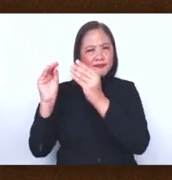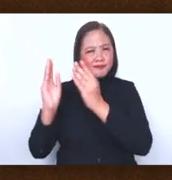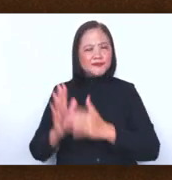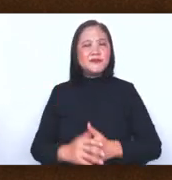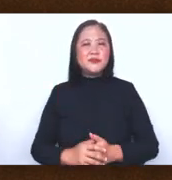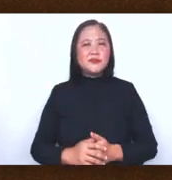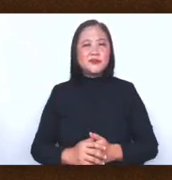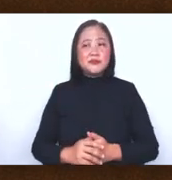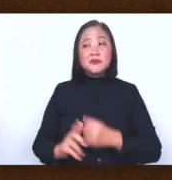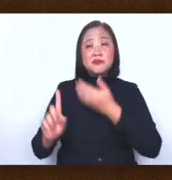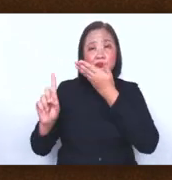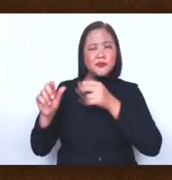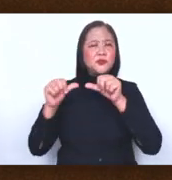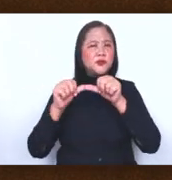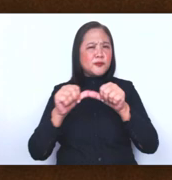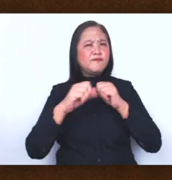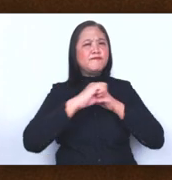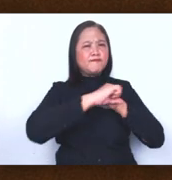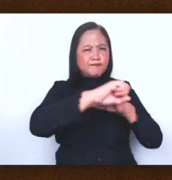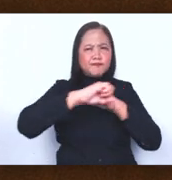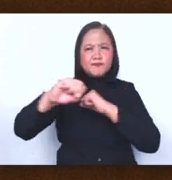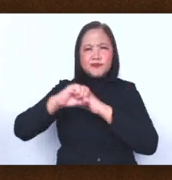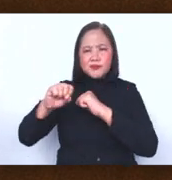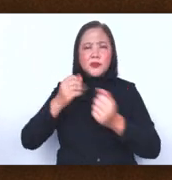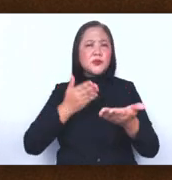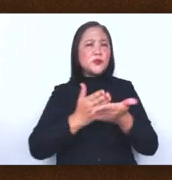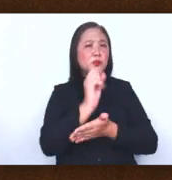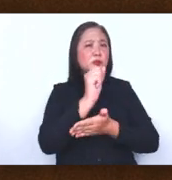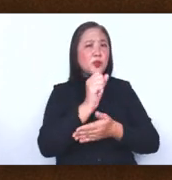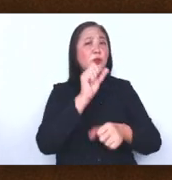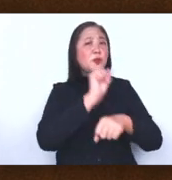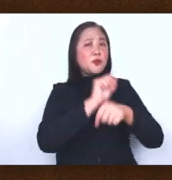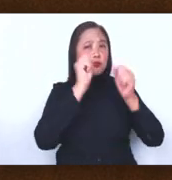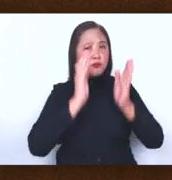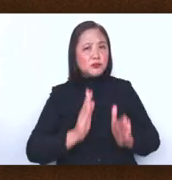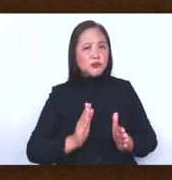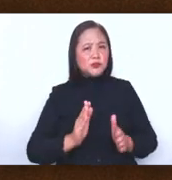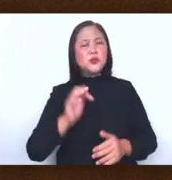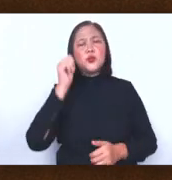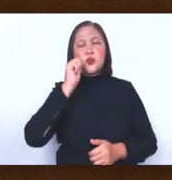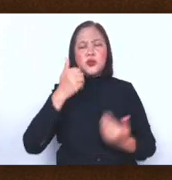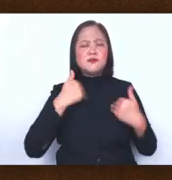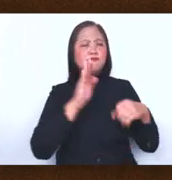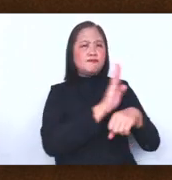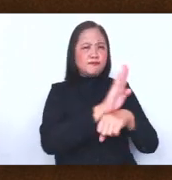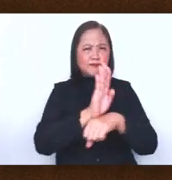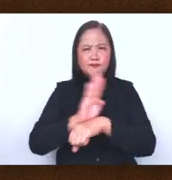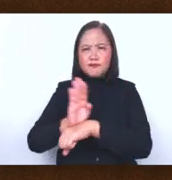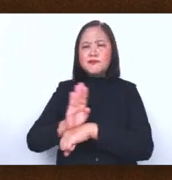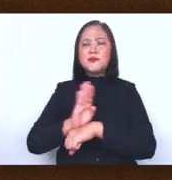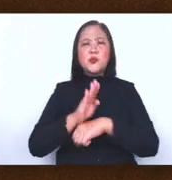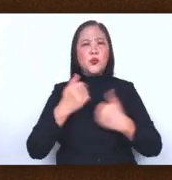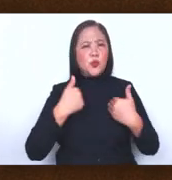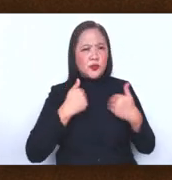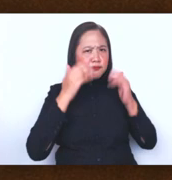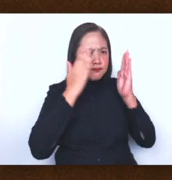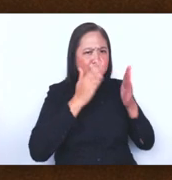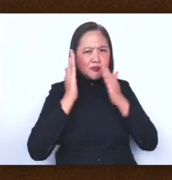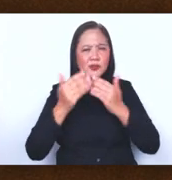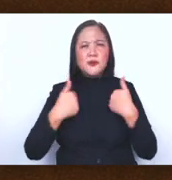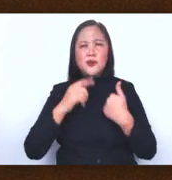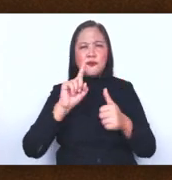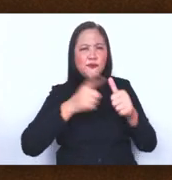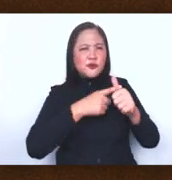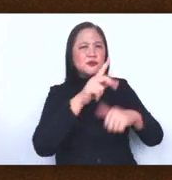Patuloy niyang pinaglaban ang mga karapatan ng mga manggagawa. Laging may pinagkakaabalahan, laging dapat bayan